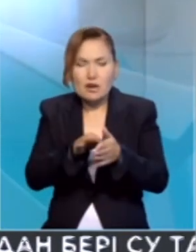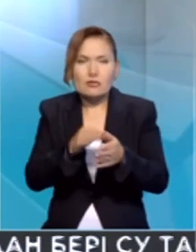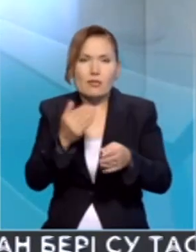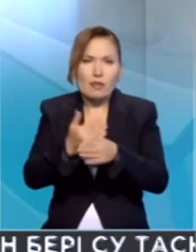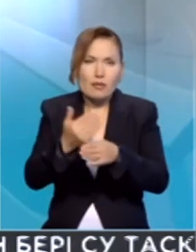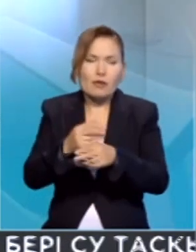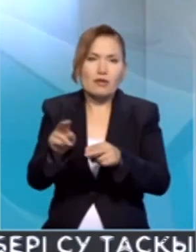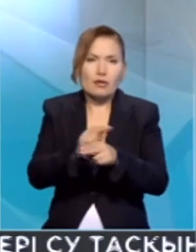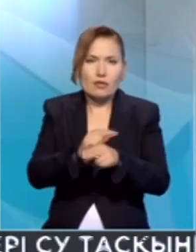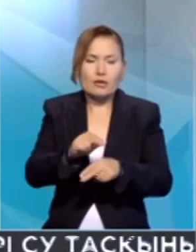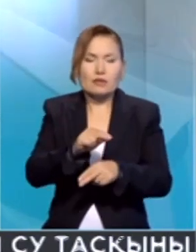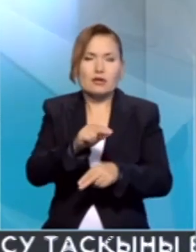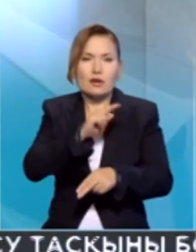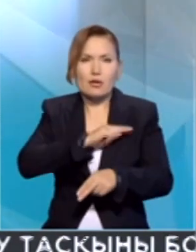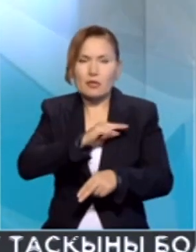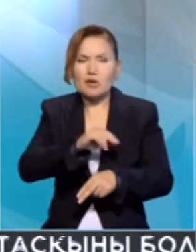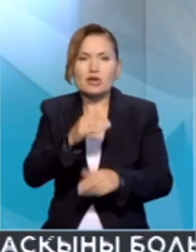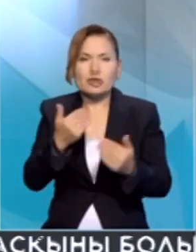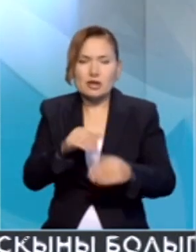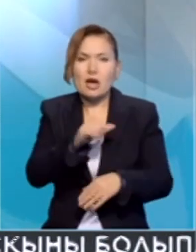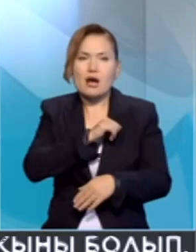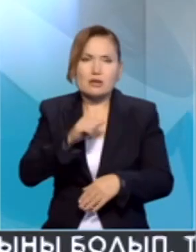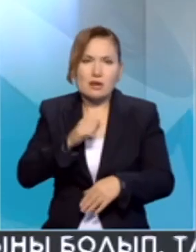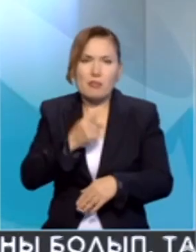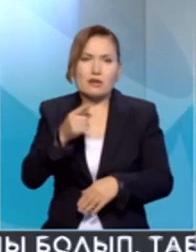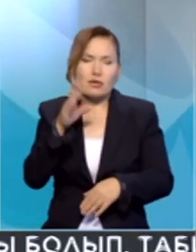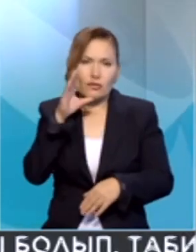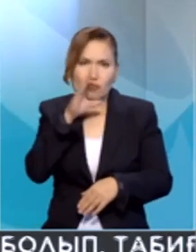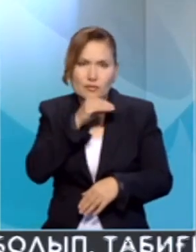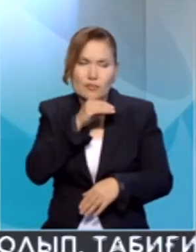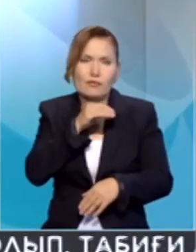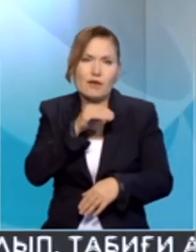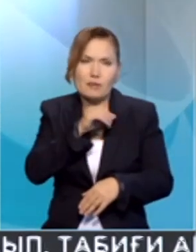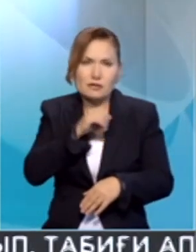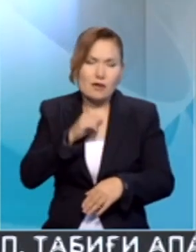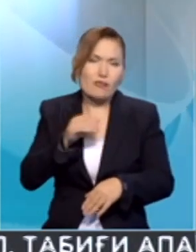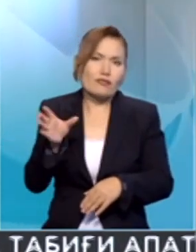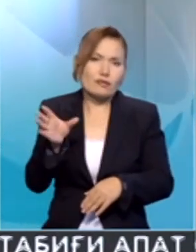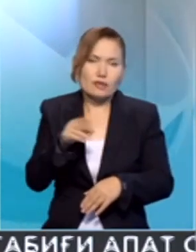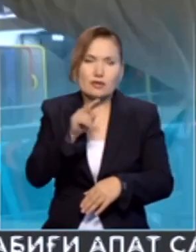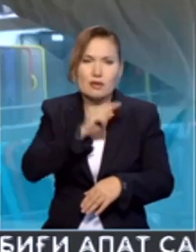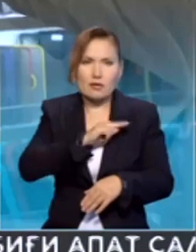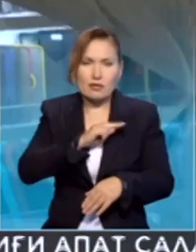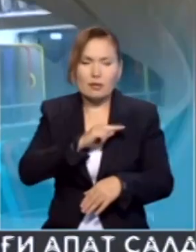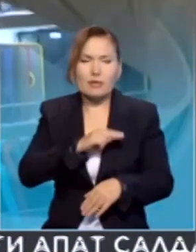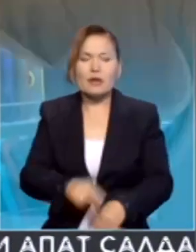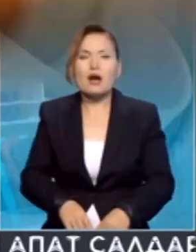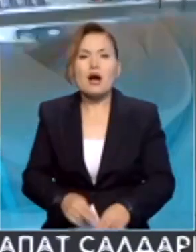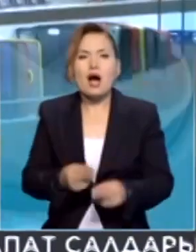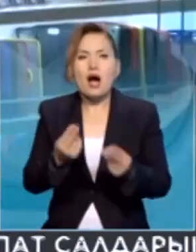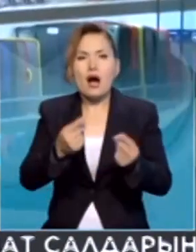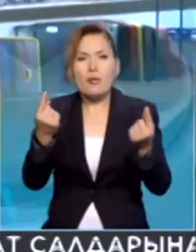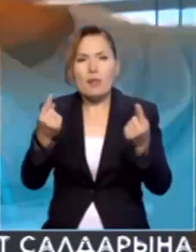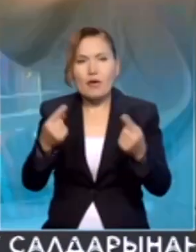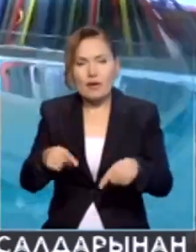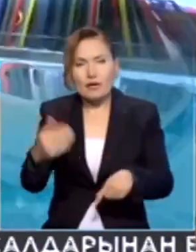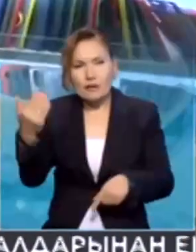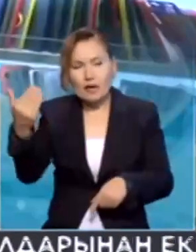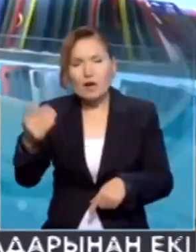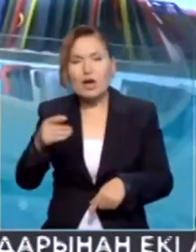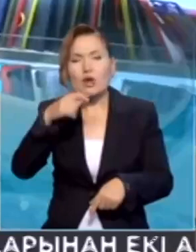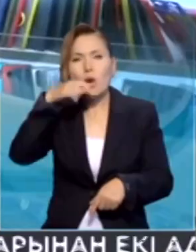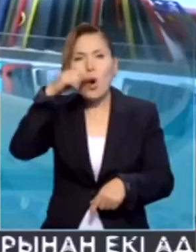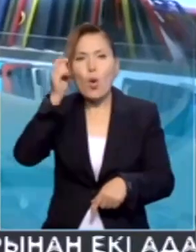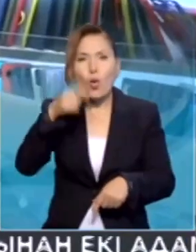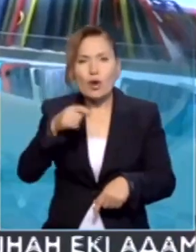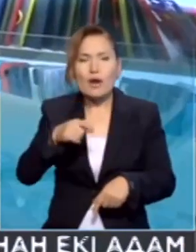көріп отқаныңыздай жалғыз өзім барлығын қабылдаймын, телефонға да жауап беремін. Маркетингте де өзім істеймін. Инфляцияны Украинадағы соғыс тіпті